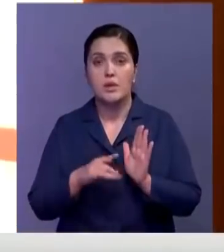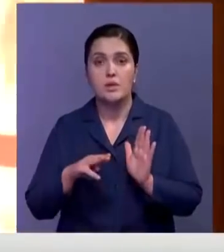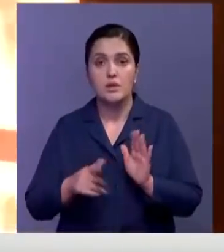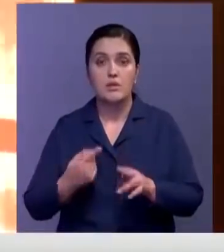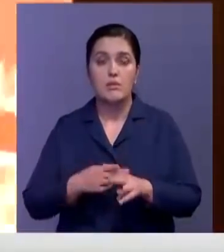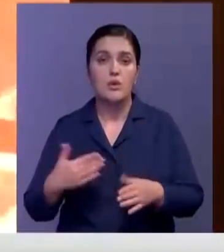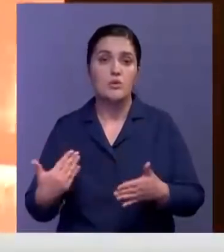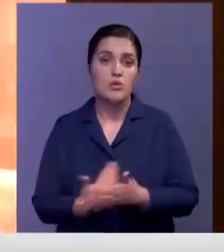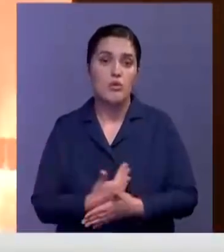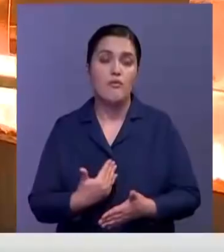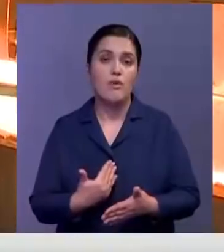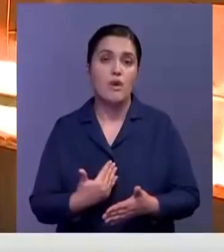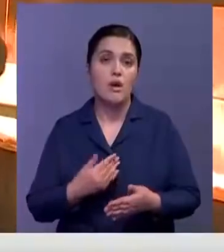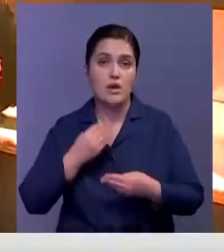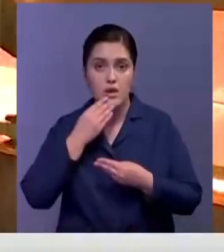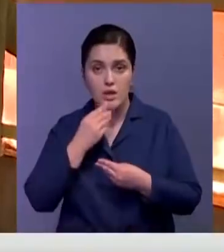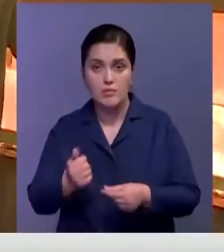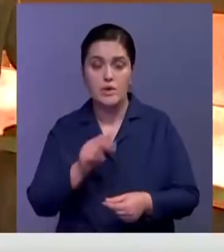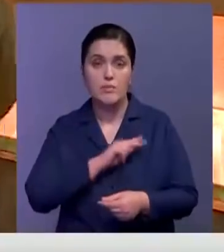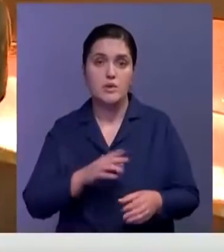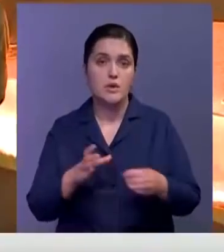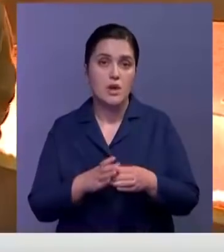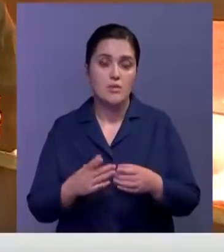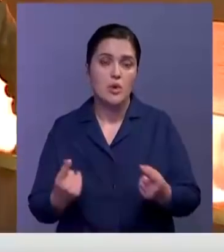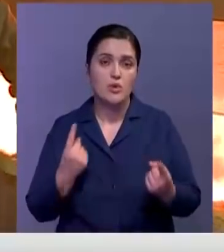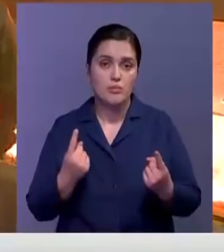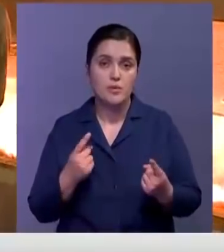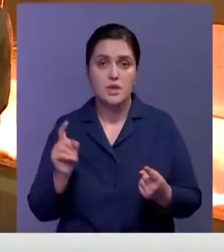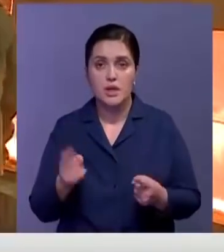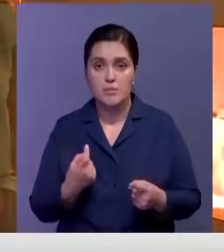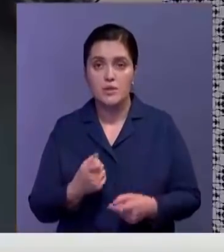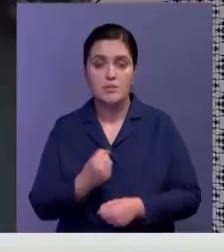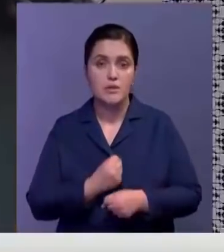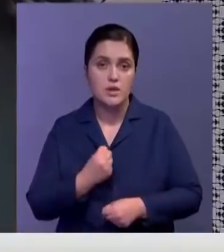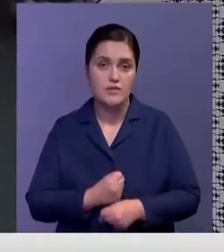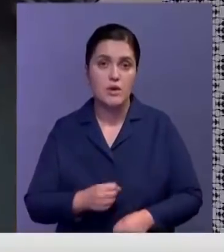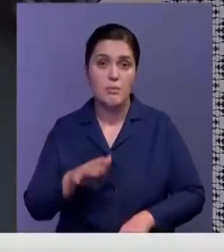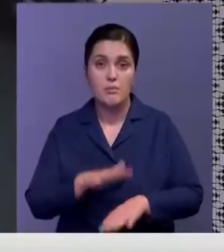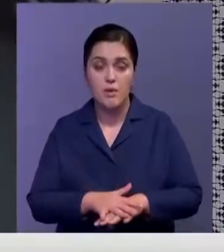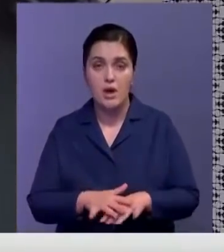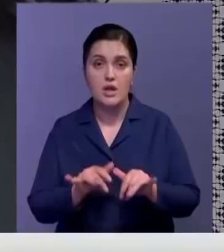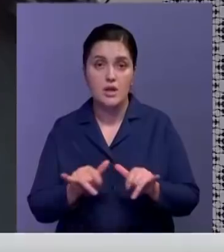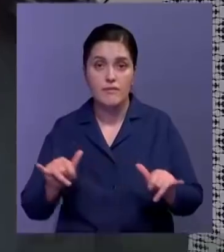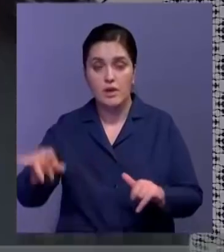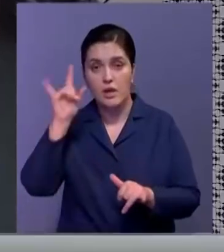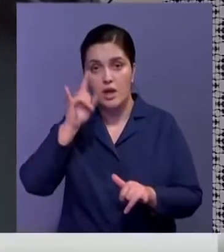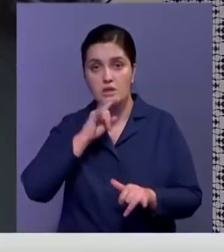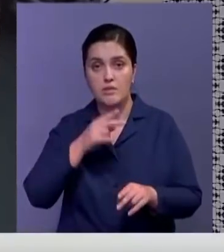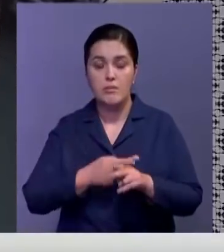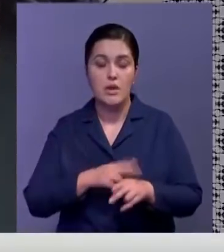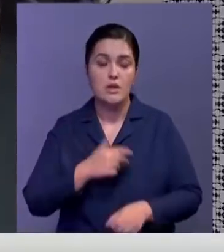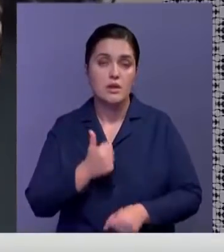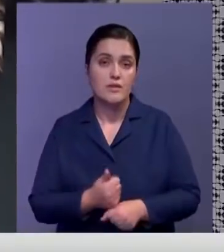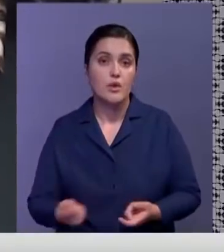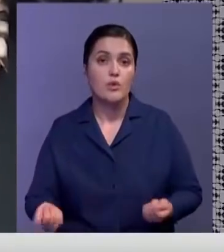новый импульс работе компании, которая является одним из крупнейших химических производств. Банк развития Казахстана является основным